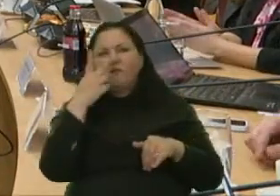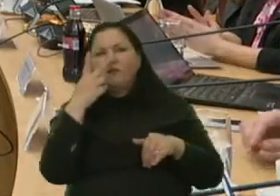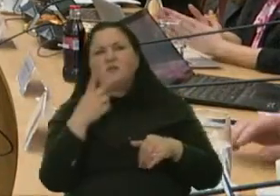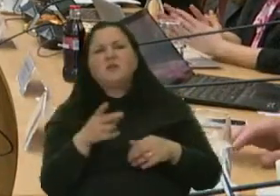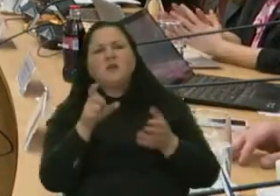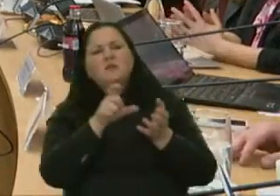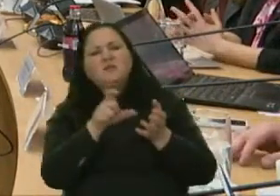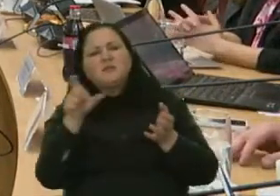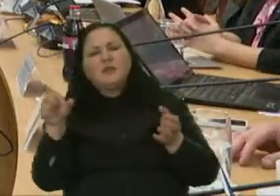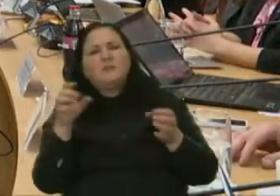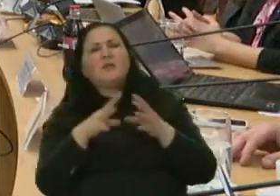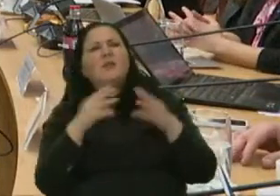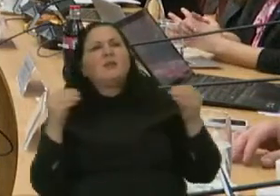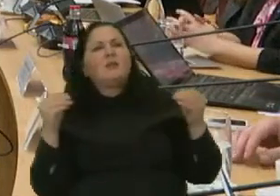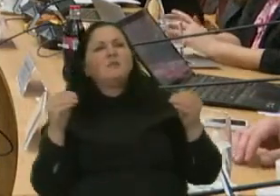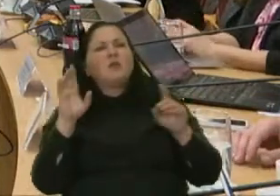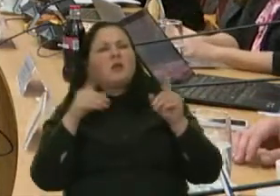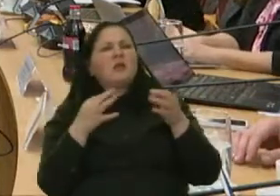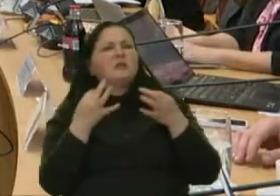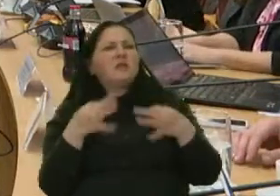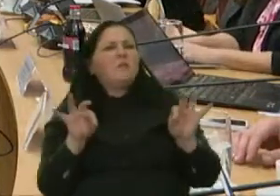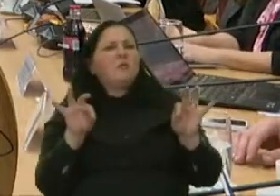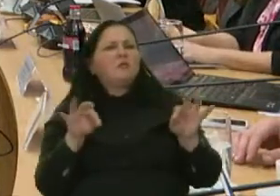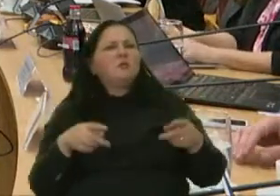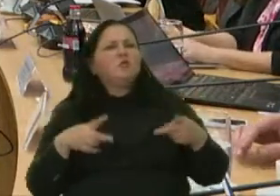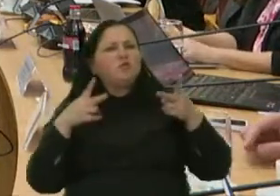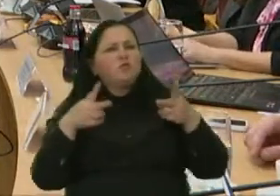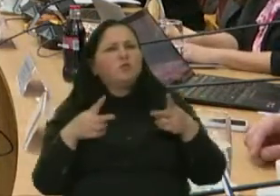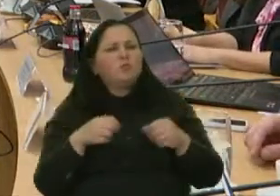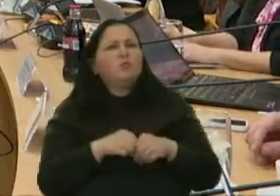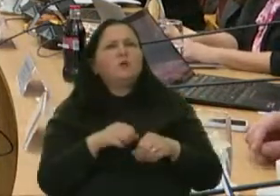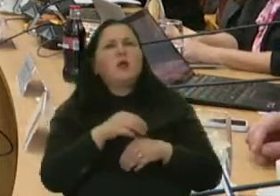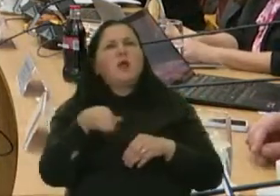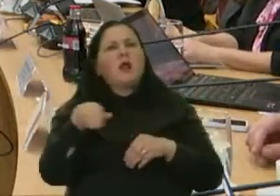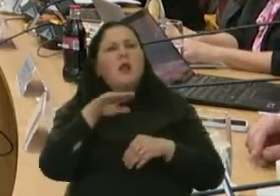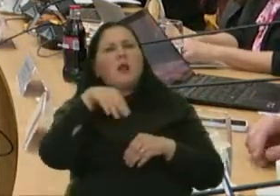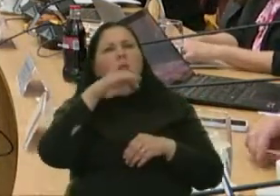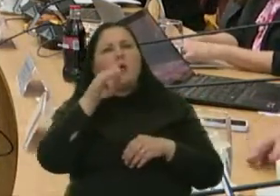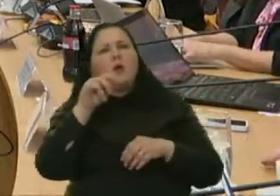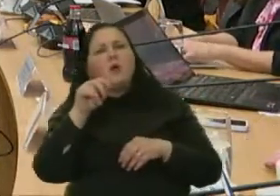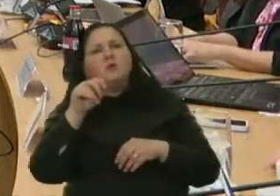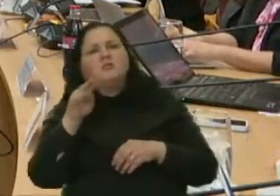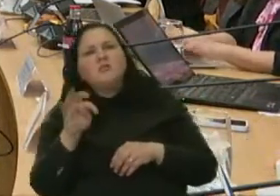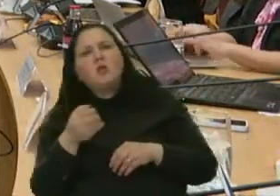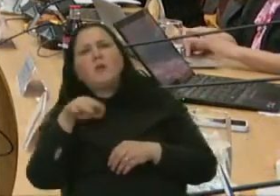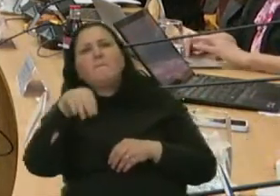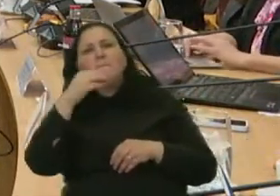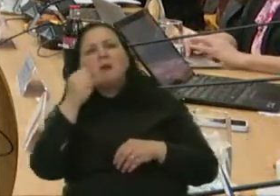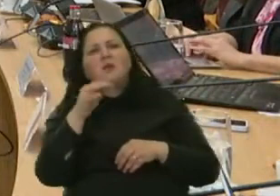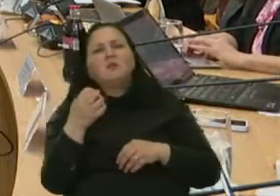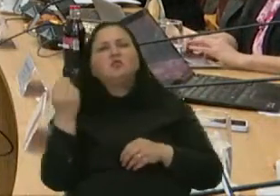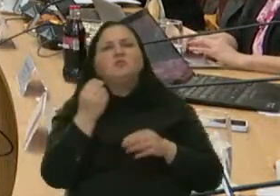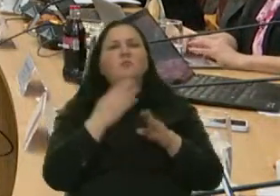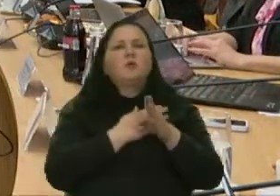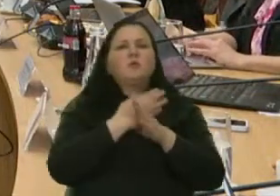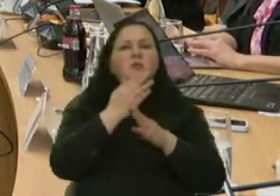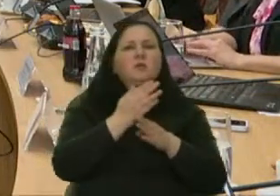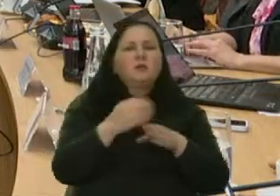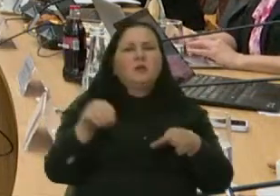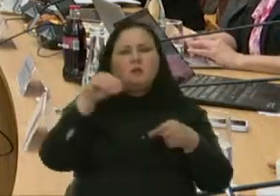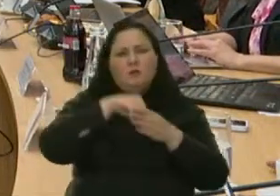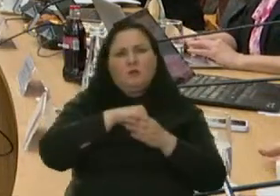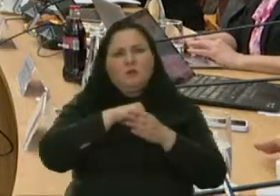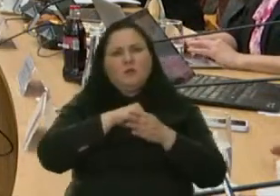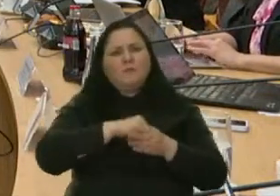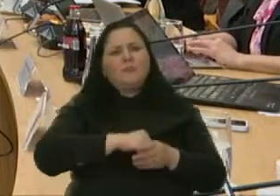lipsă în ciuda modernizării infrastructurii în zonă respectiv Calea Mănăștur Moților dar și pentru întârzierea implementării